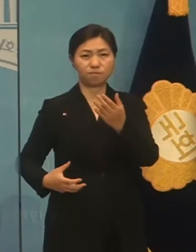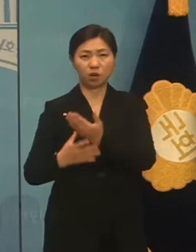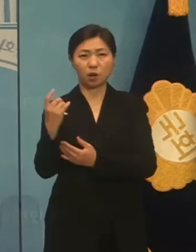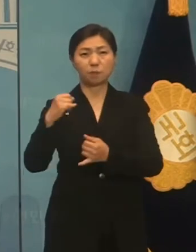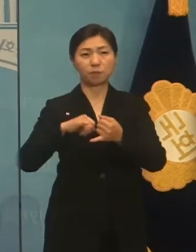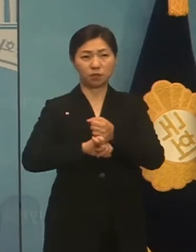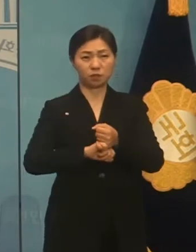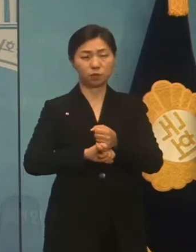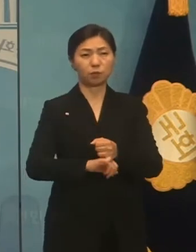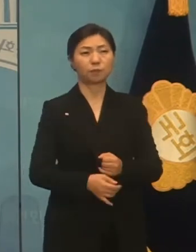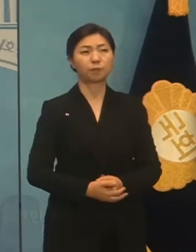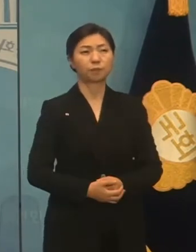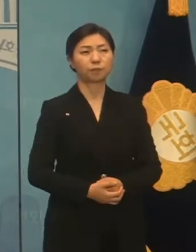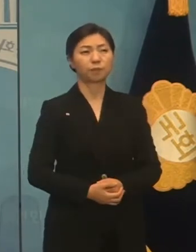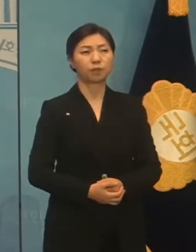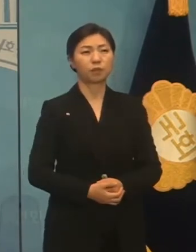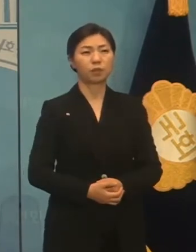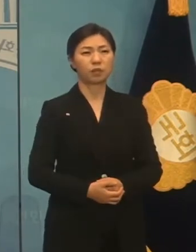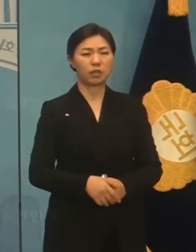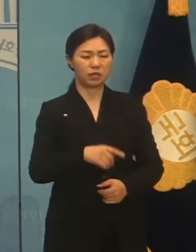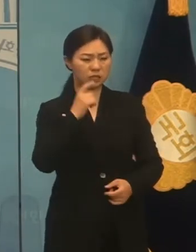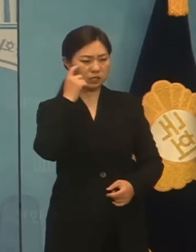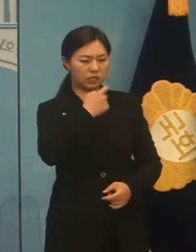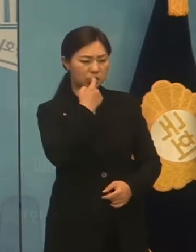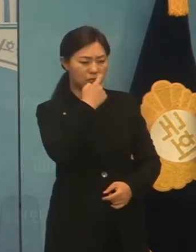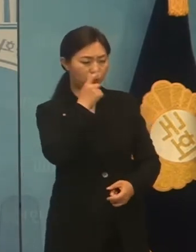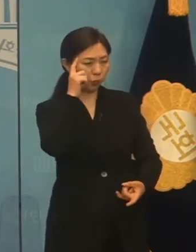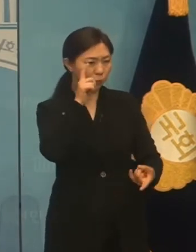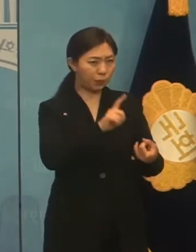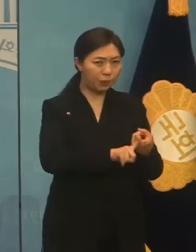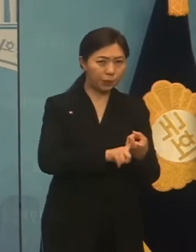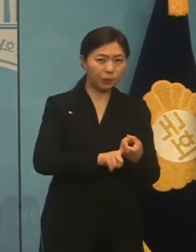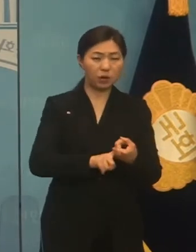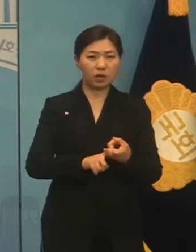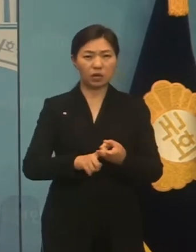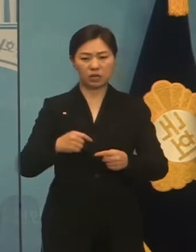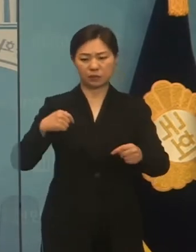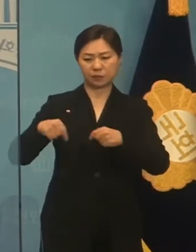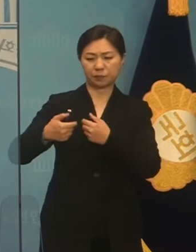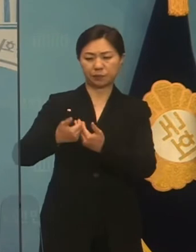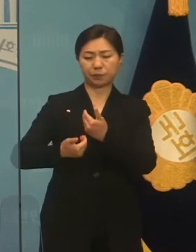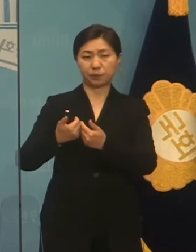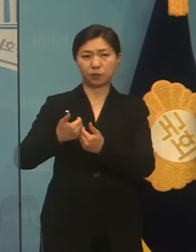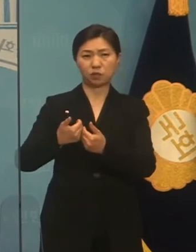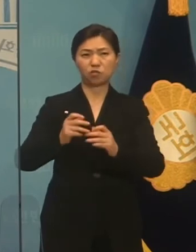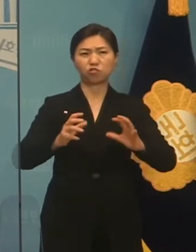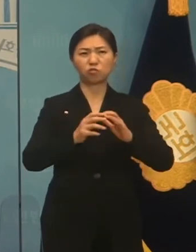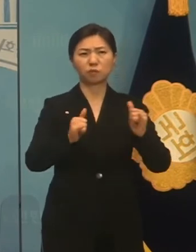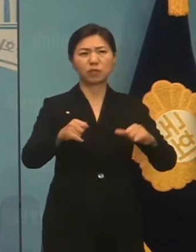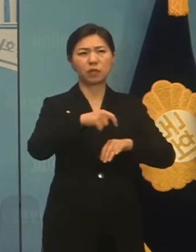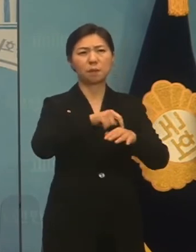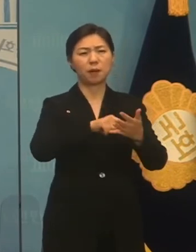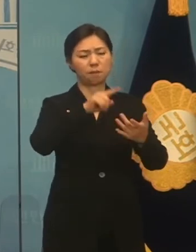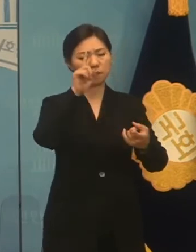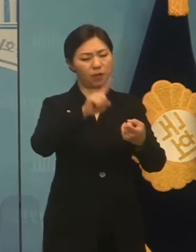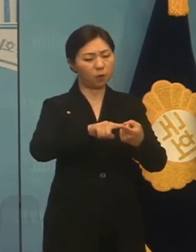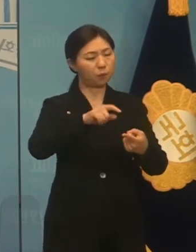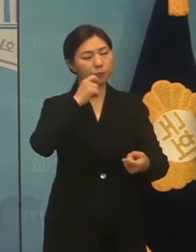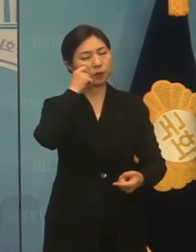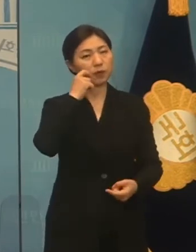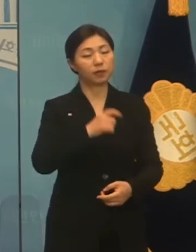이념 논쟁과 정파 싸움으로는 민심을 담아낼 수 없습니다. 저는